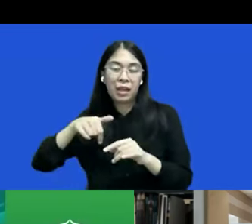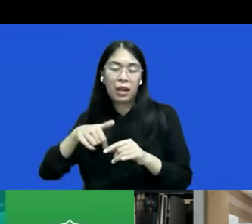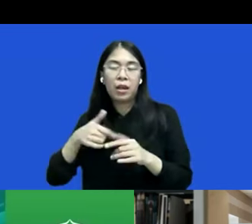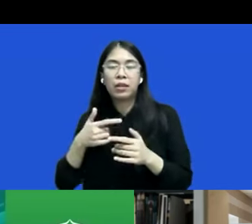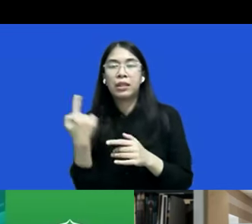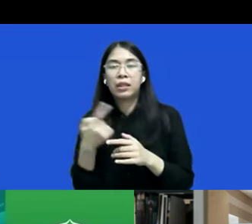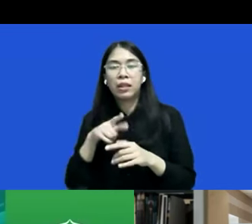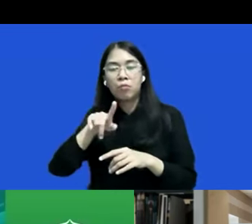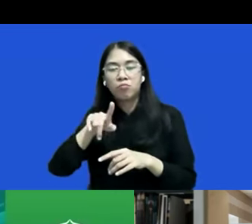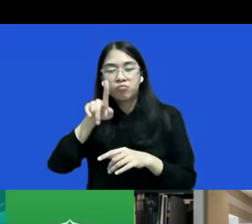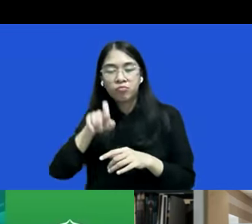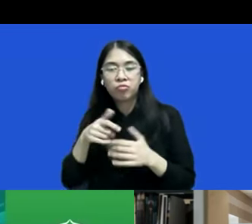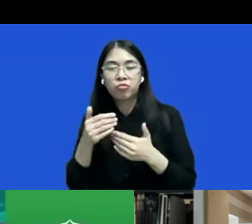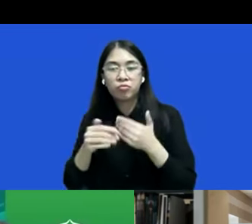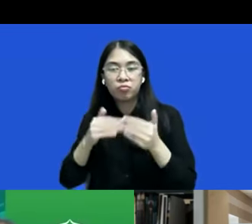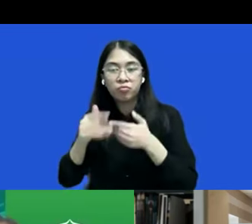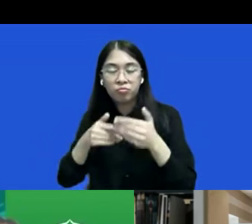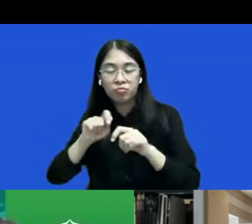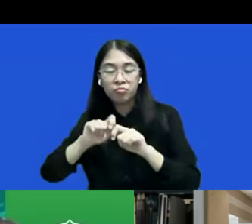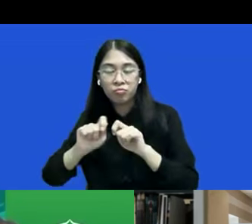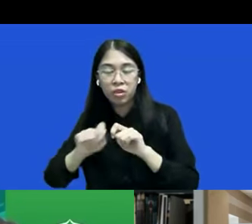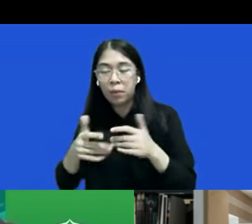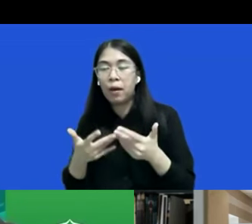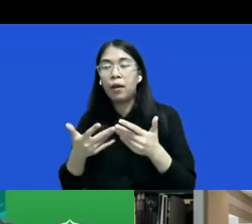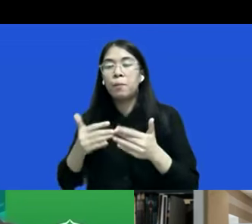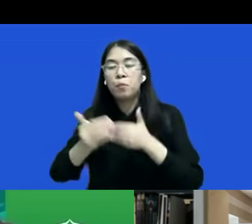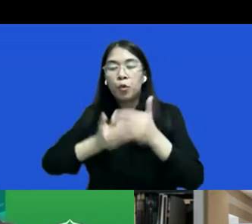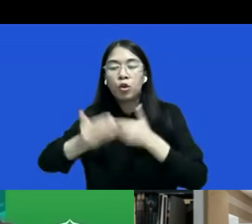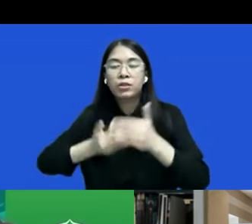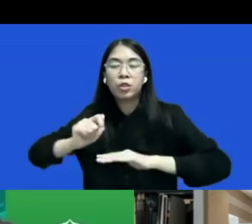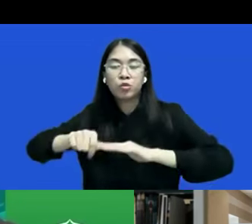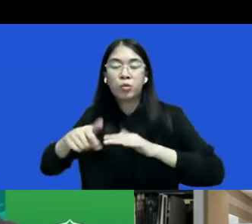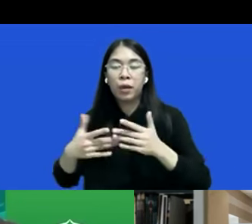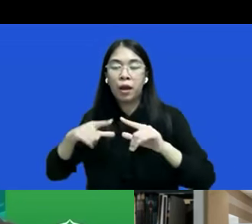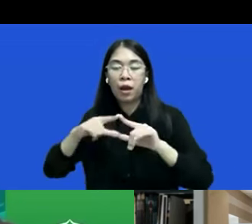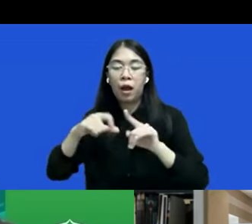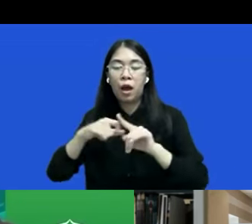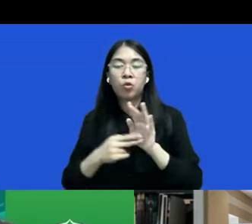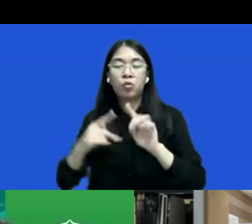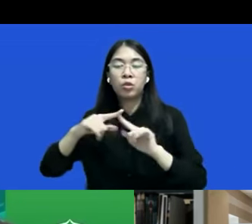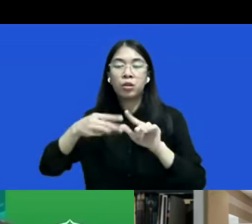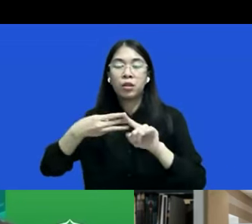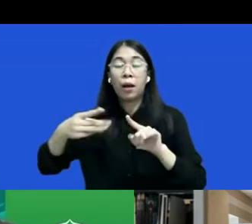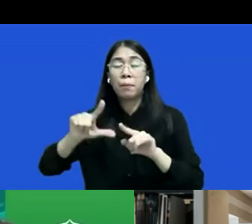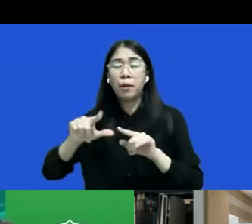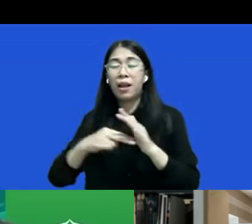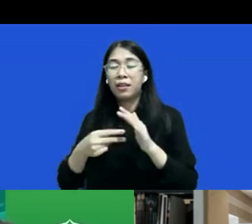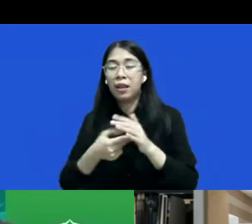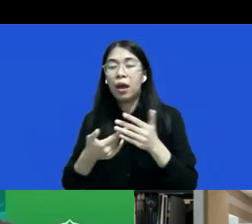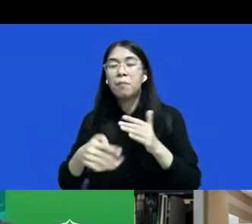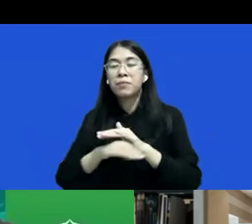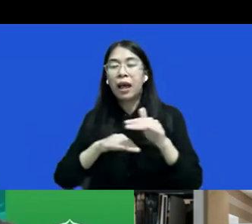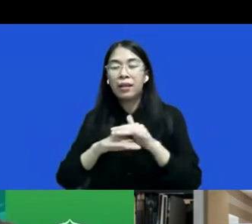benahi adalah proses penegakan hukum yang akuntabel. Akuntabel dalam artian apa? Ada minimum standar pelayanannya.